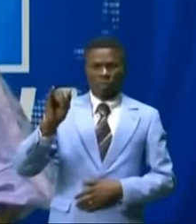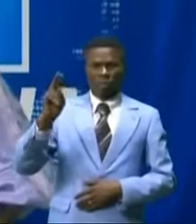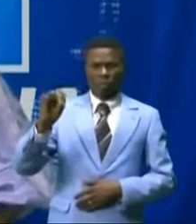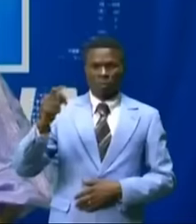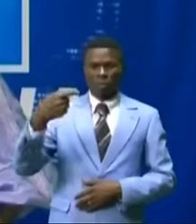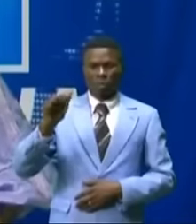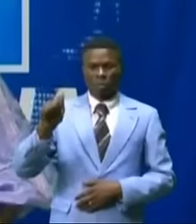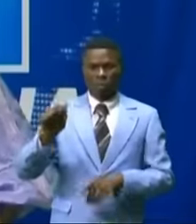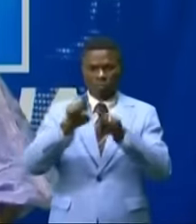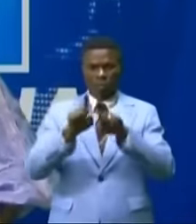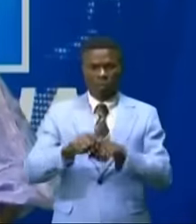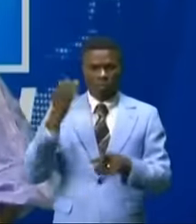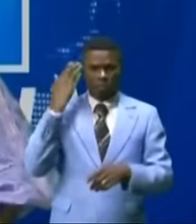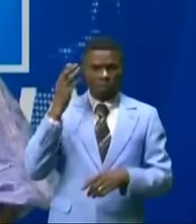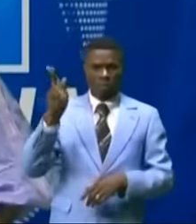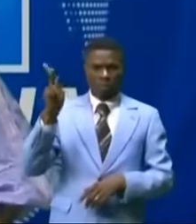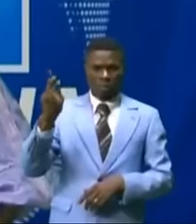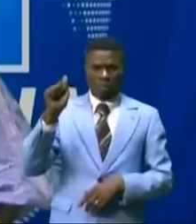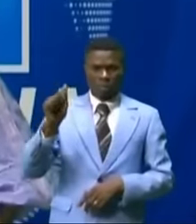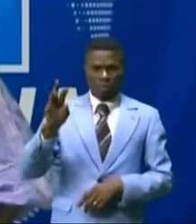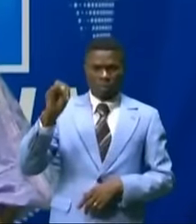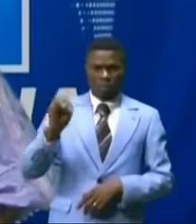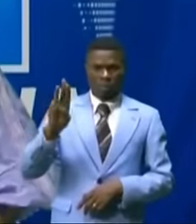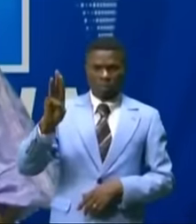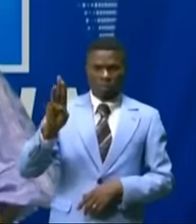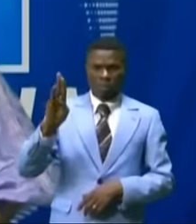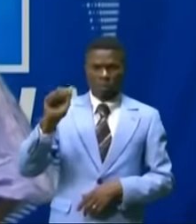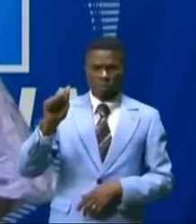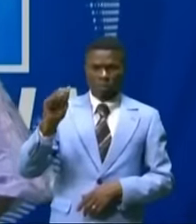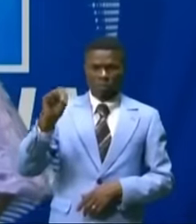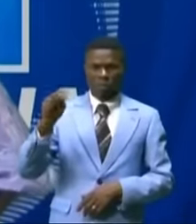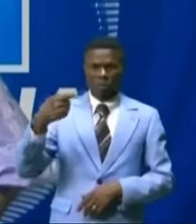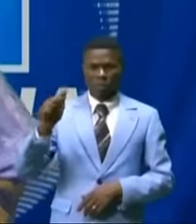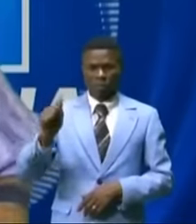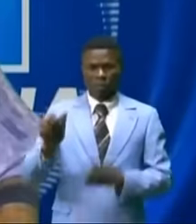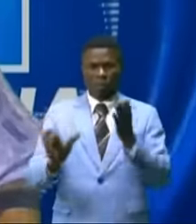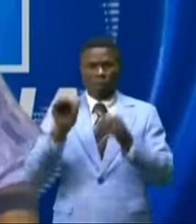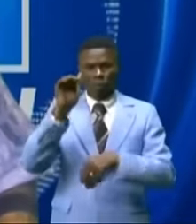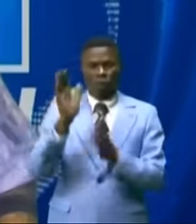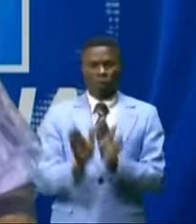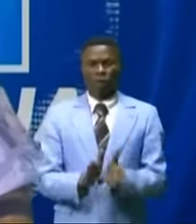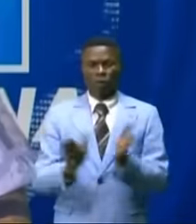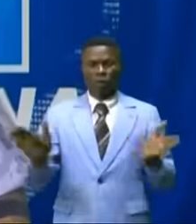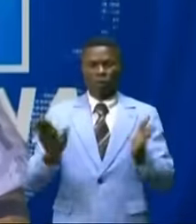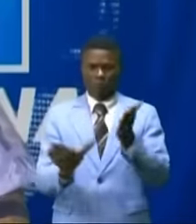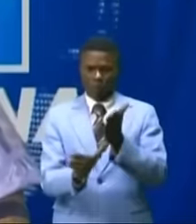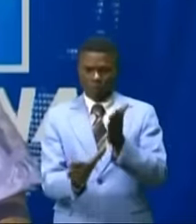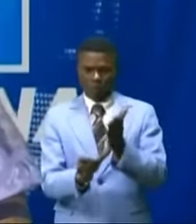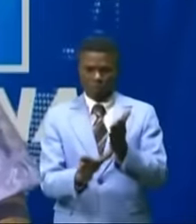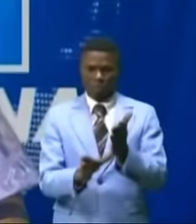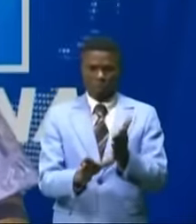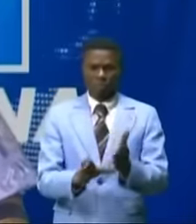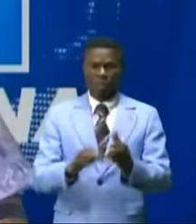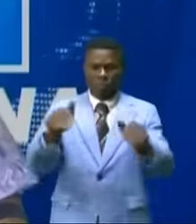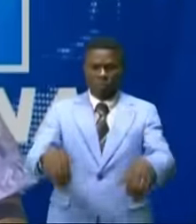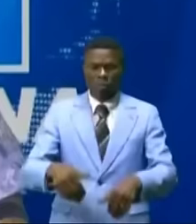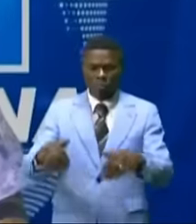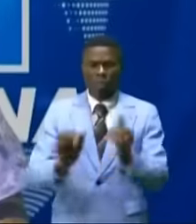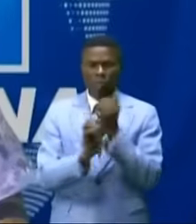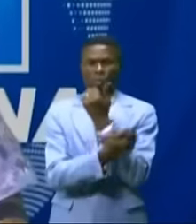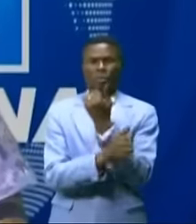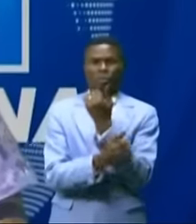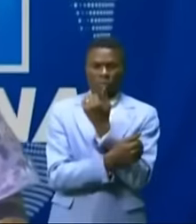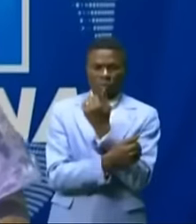Kamwanga Jérôme, directeur général adjoint. Et c'est une plantation de maïs à perte de